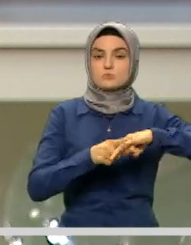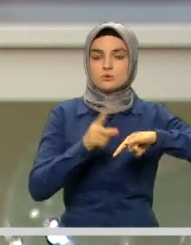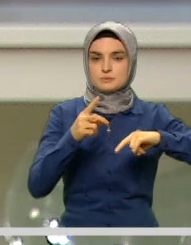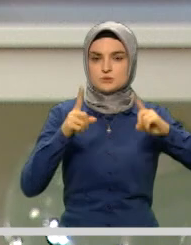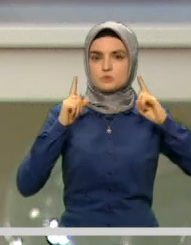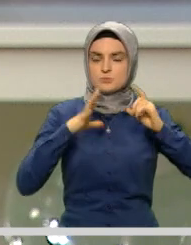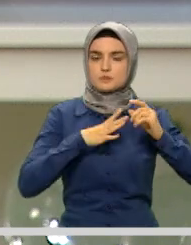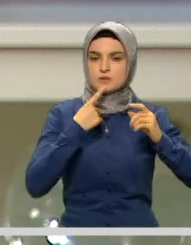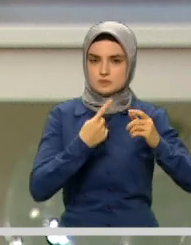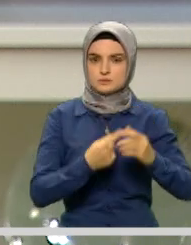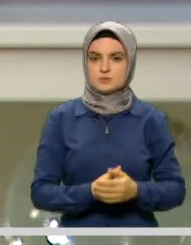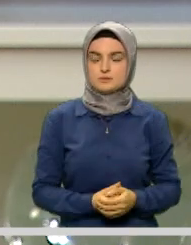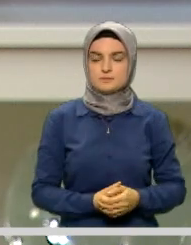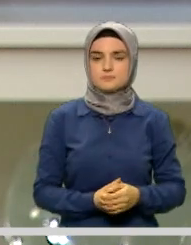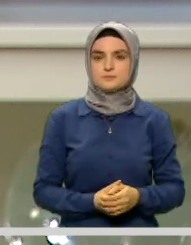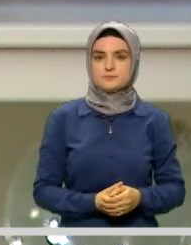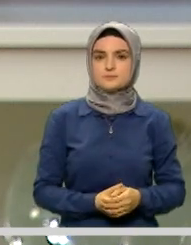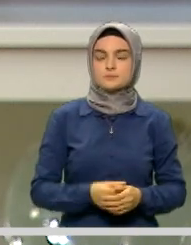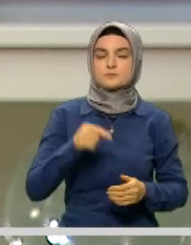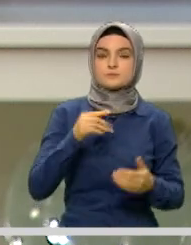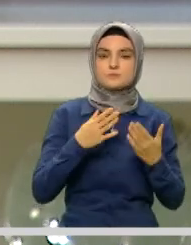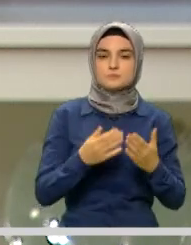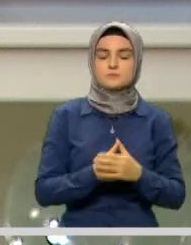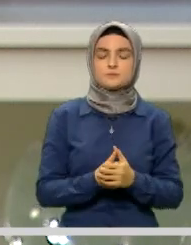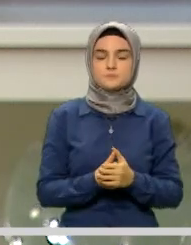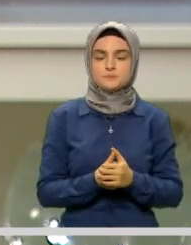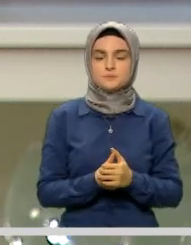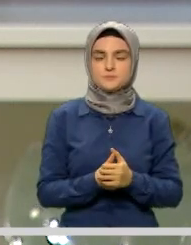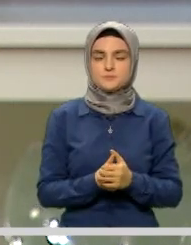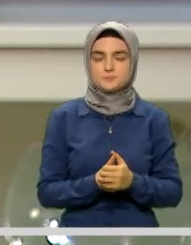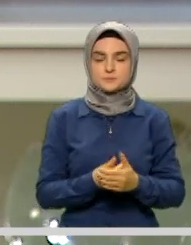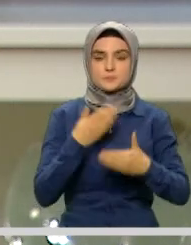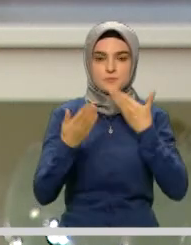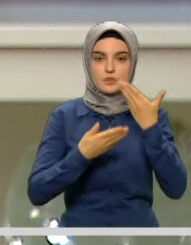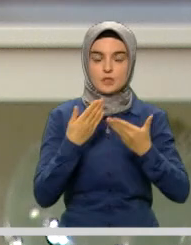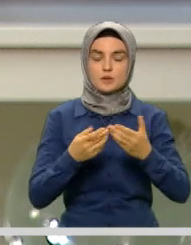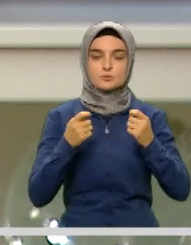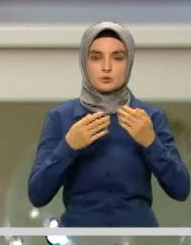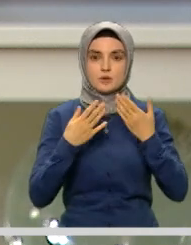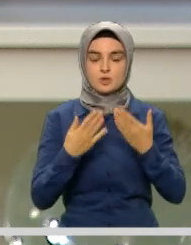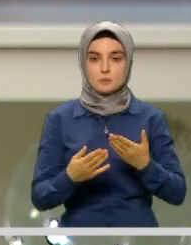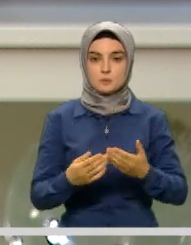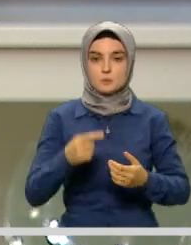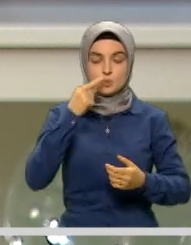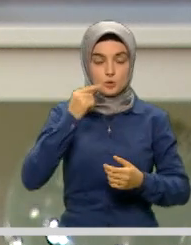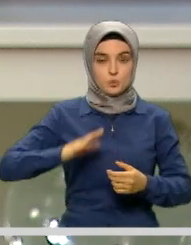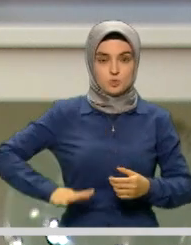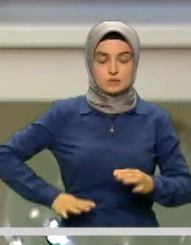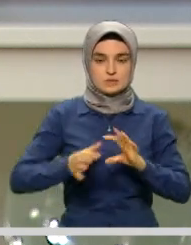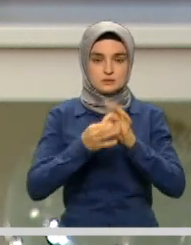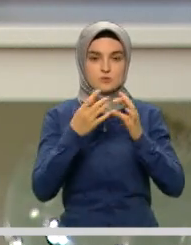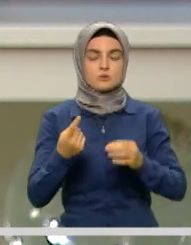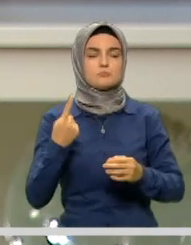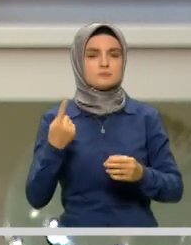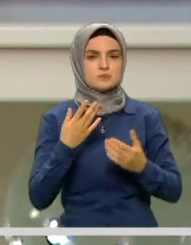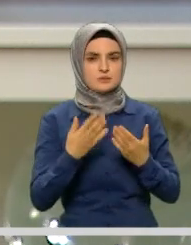manada. Ama burada Hazreti Nuh aktaracaksınız mutlaka ama oğluyla ilgili aslında bir şeyi